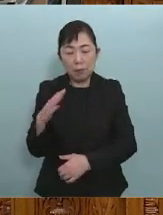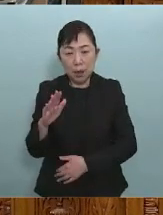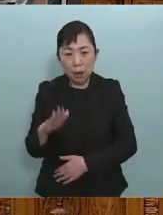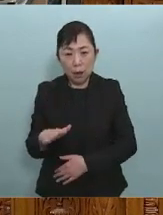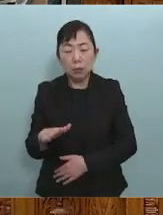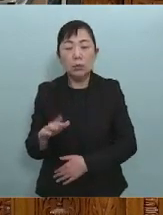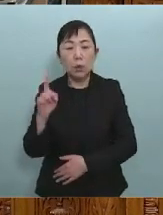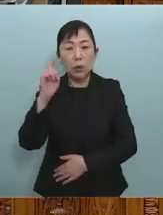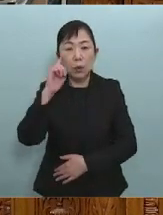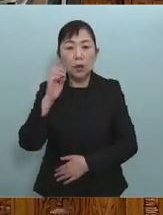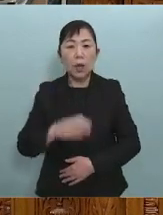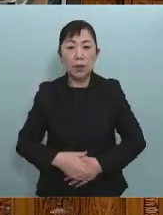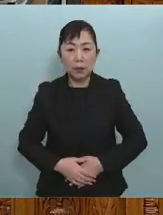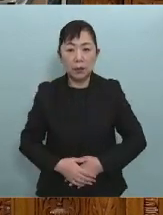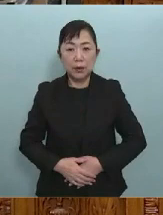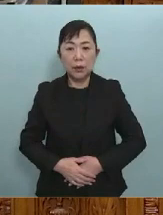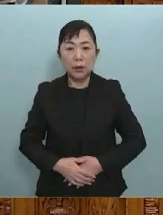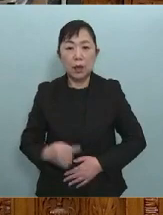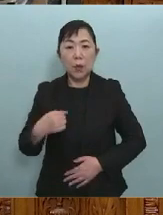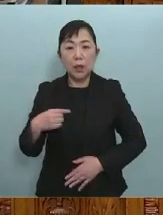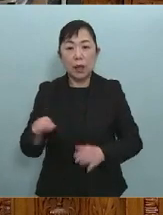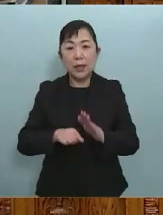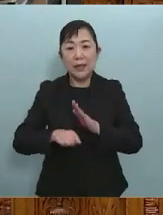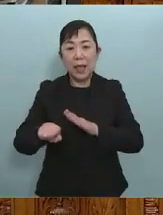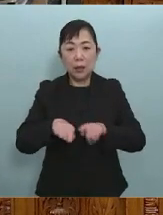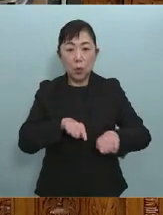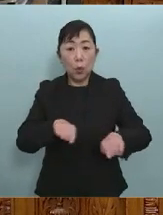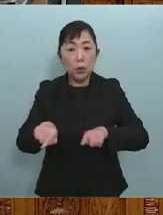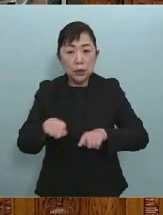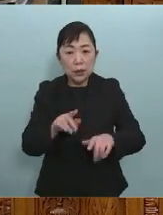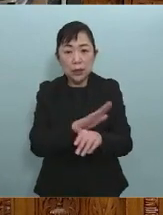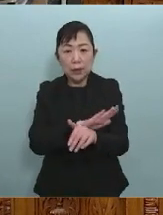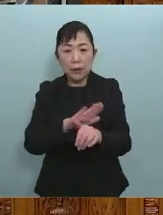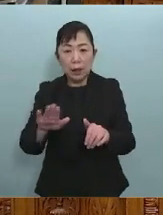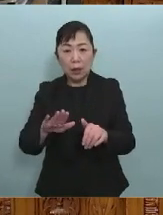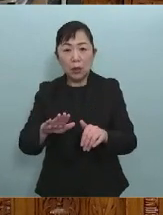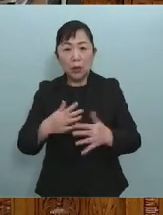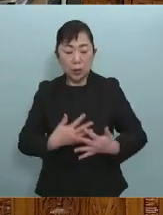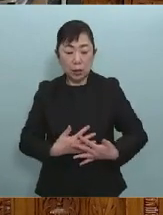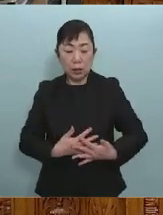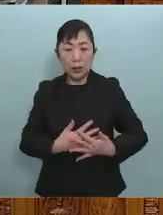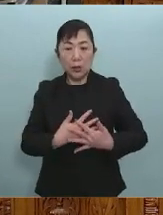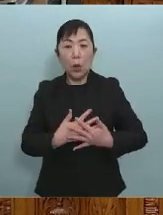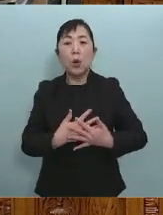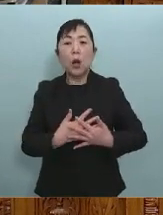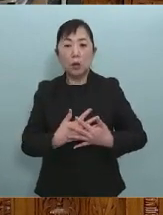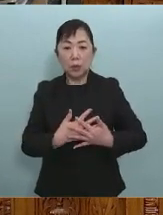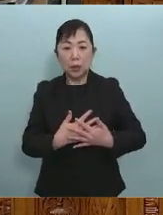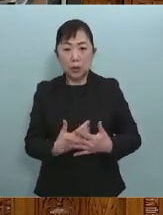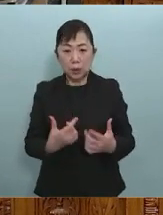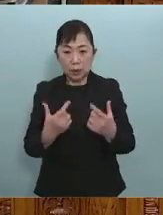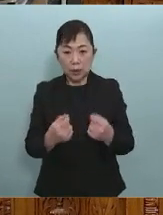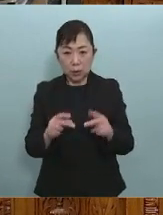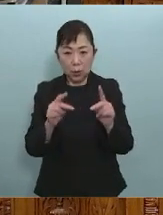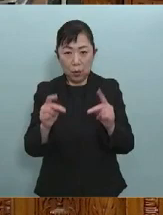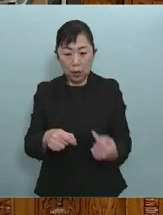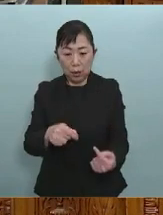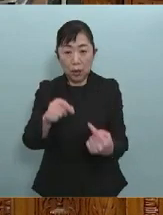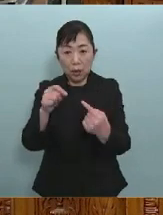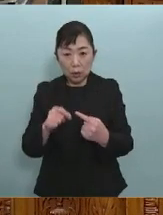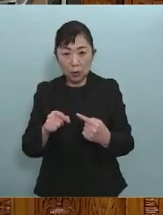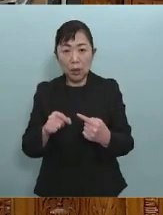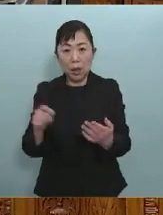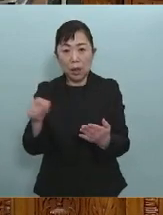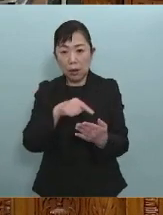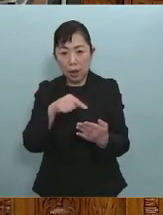おりますえ私自身戦闘に立ち大学として緊張感を持って先送りできない課題に全力で